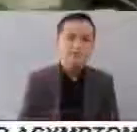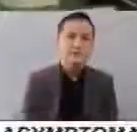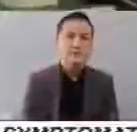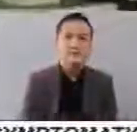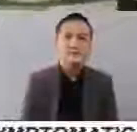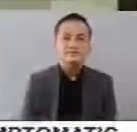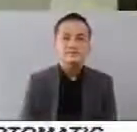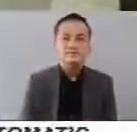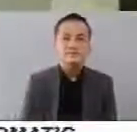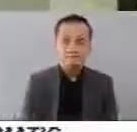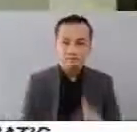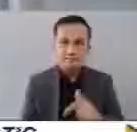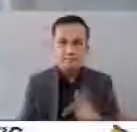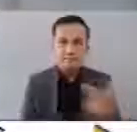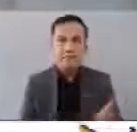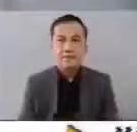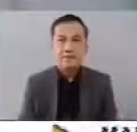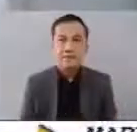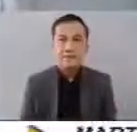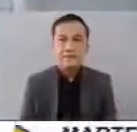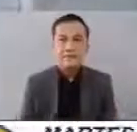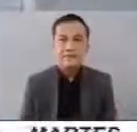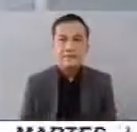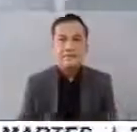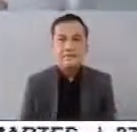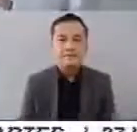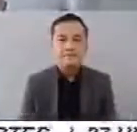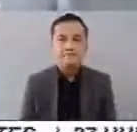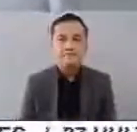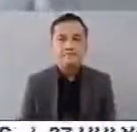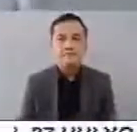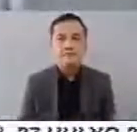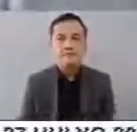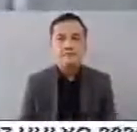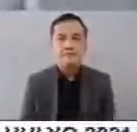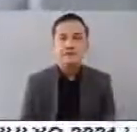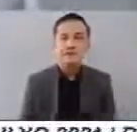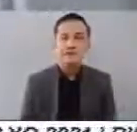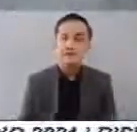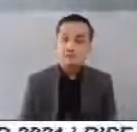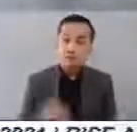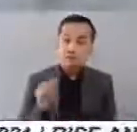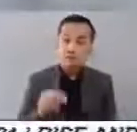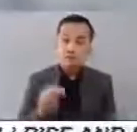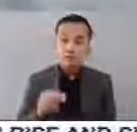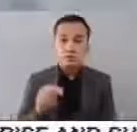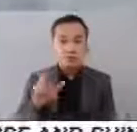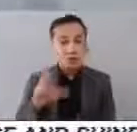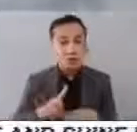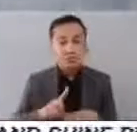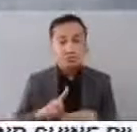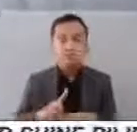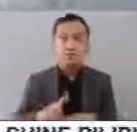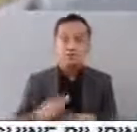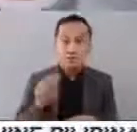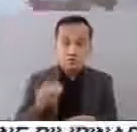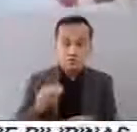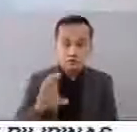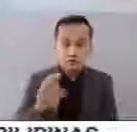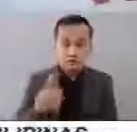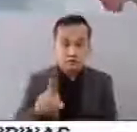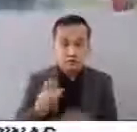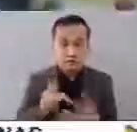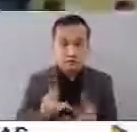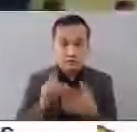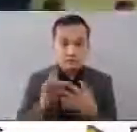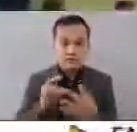pandagdag puhunan ang nakuha para sa tumumal na negosyo bunsod nga ng pagputok ng bulkan at pandemya. Narito ang kanyang